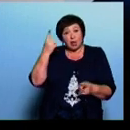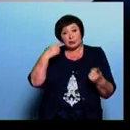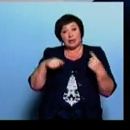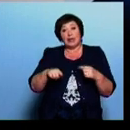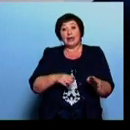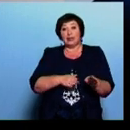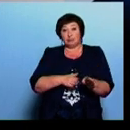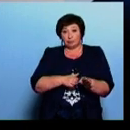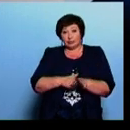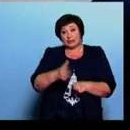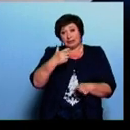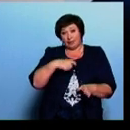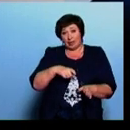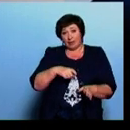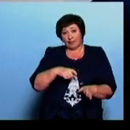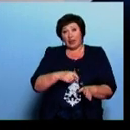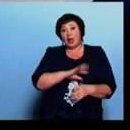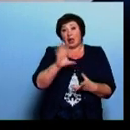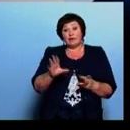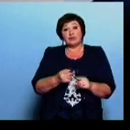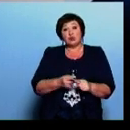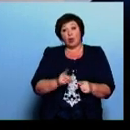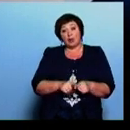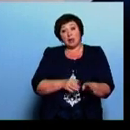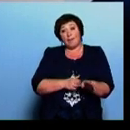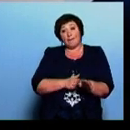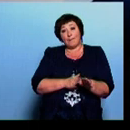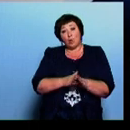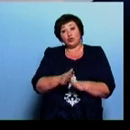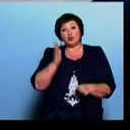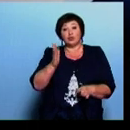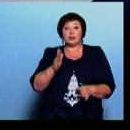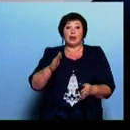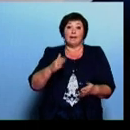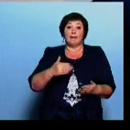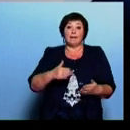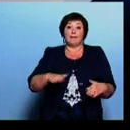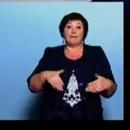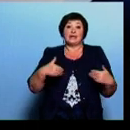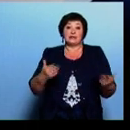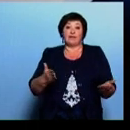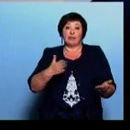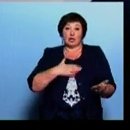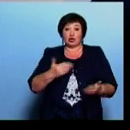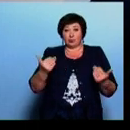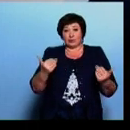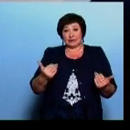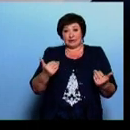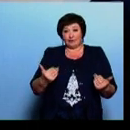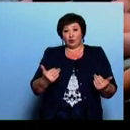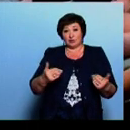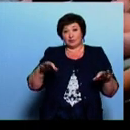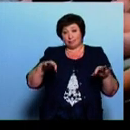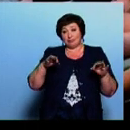И все это полностью представлено в нашем сегодняшнем